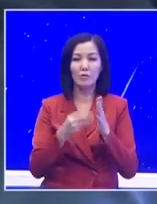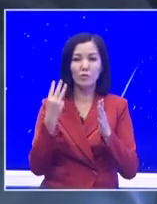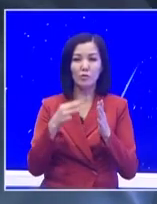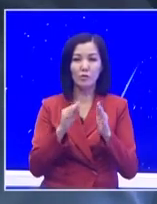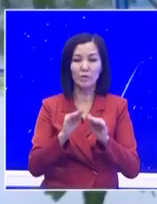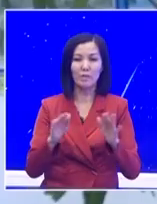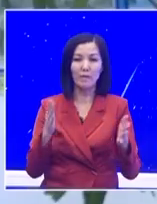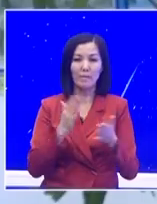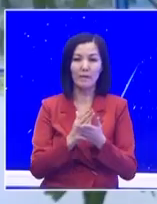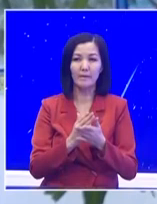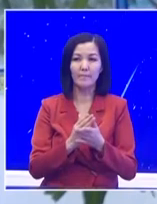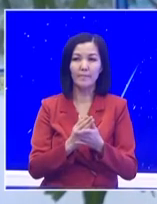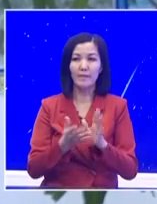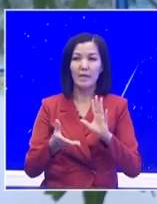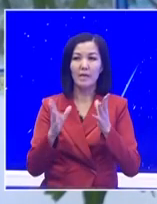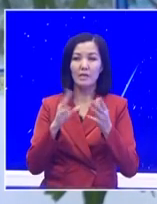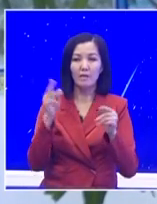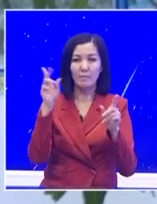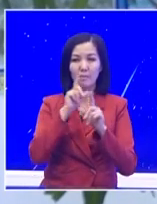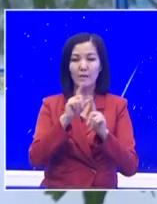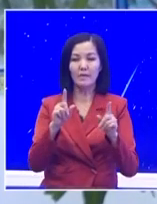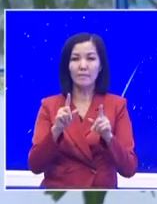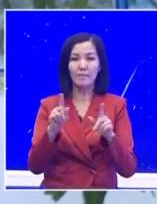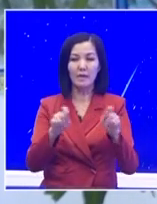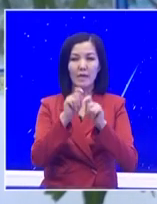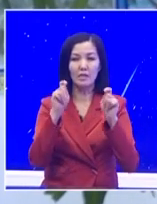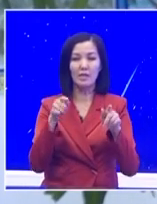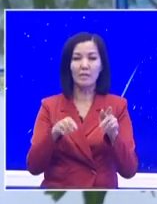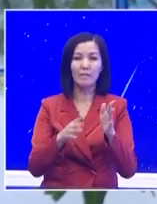630-ға жетіпті. Жалпы мектептің алғашқы іргетасы